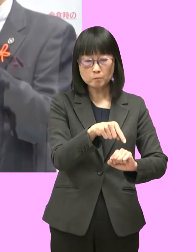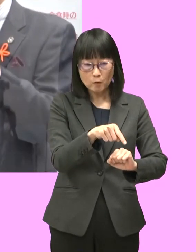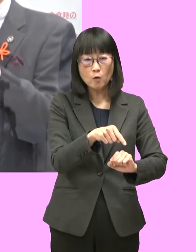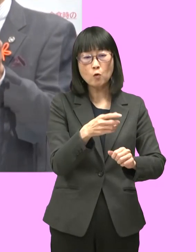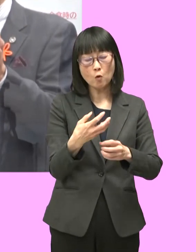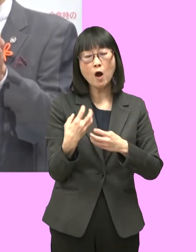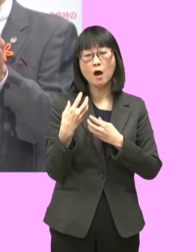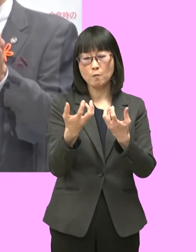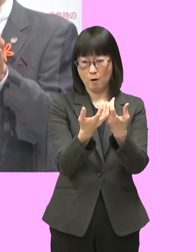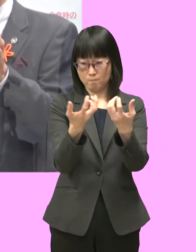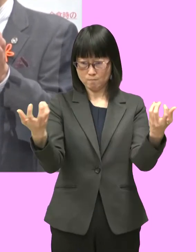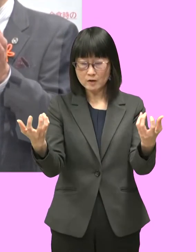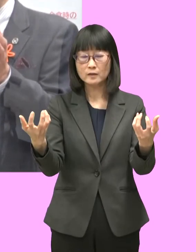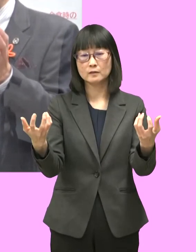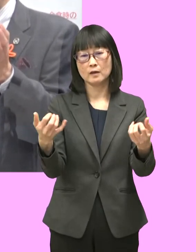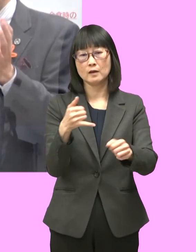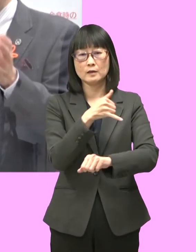な、